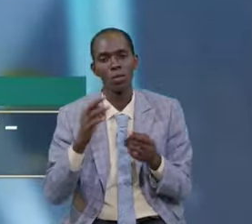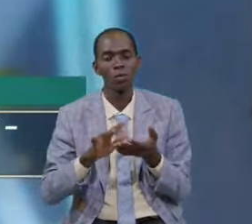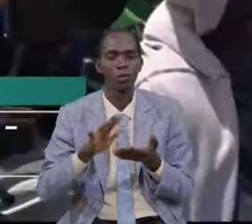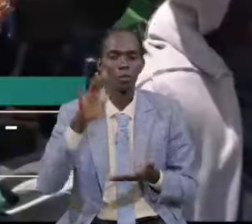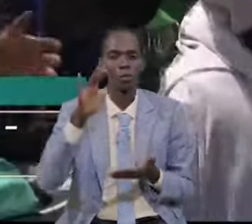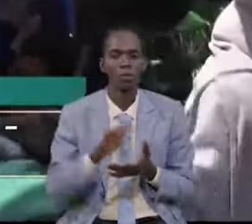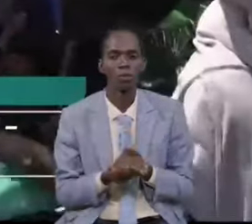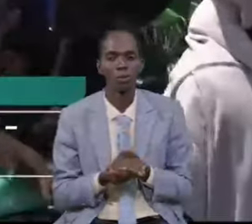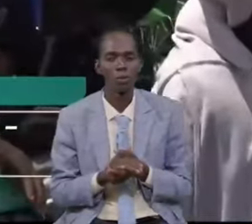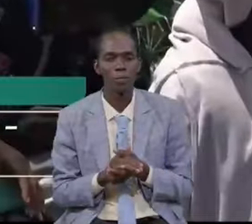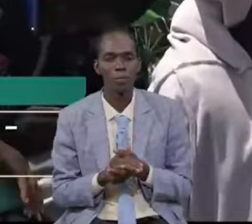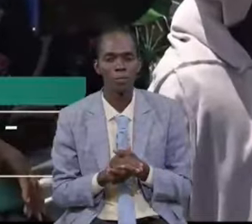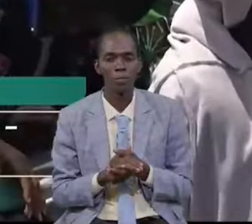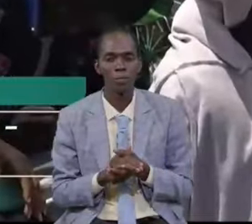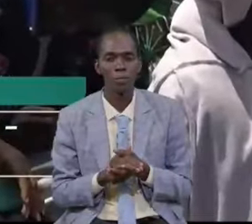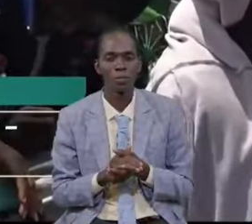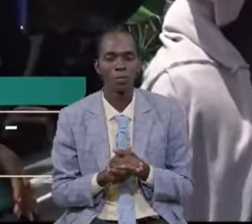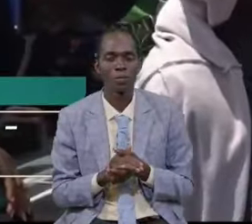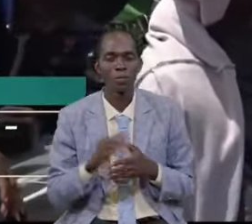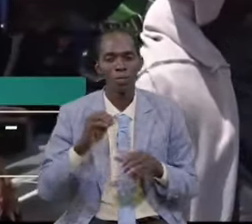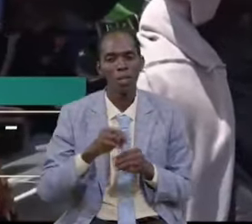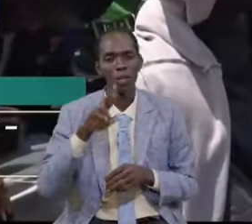La grâce, gloire.